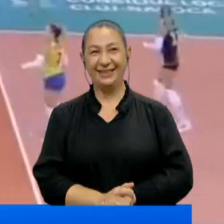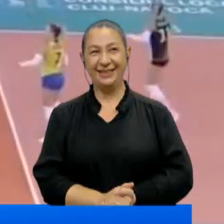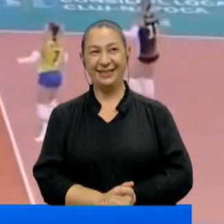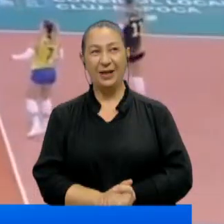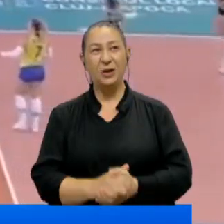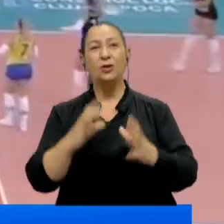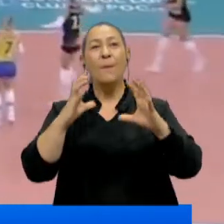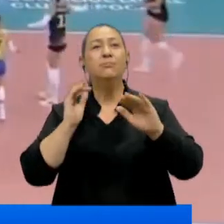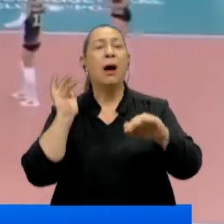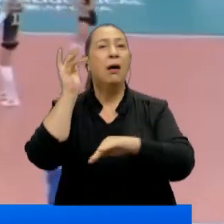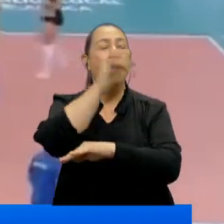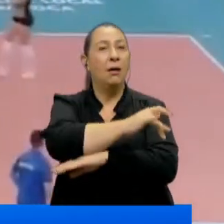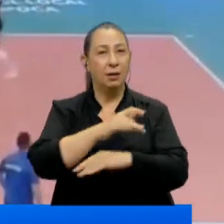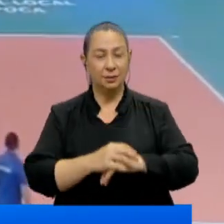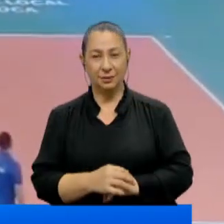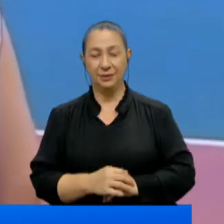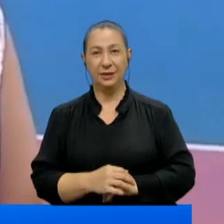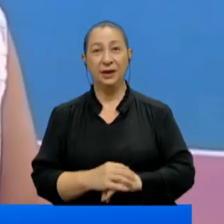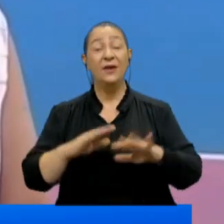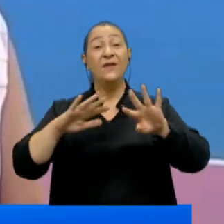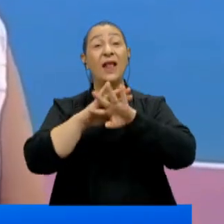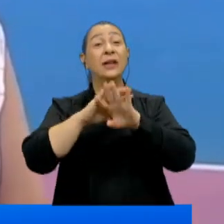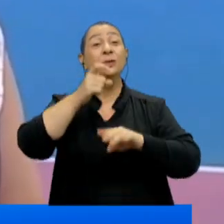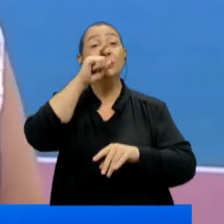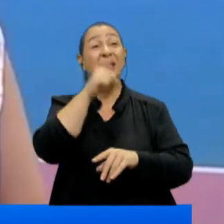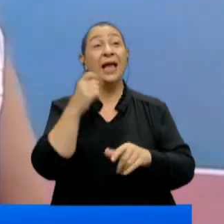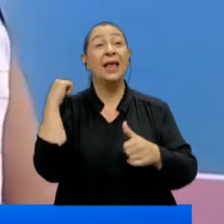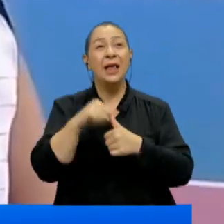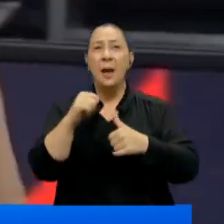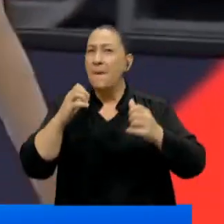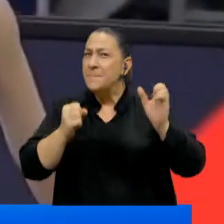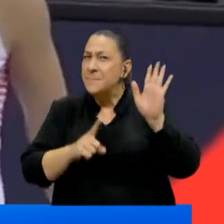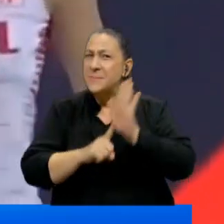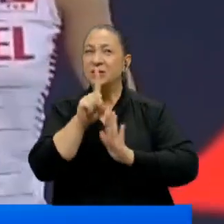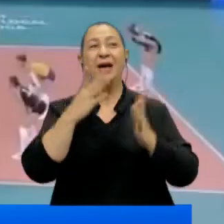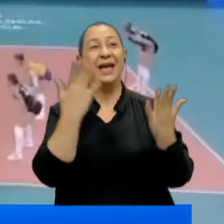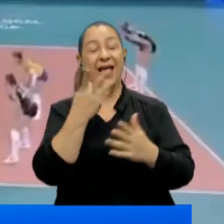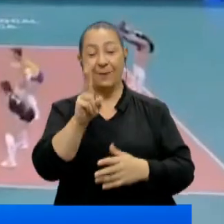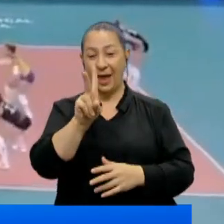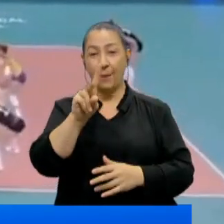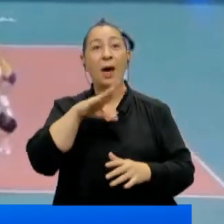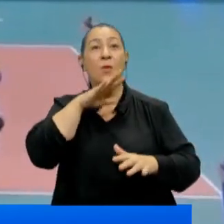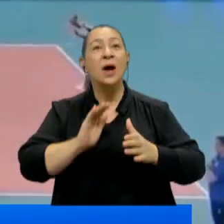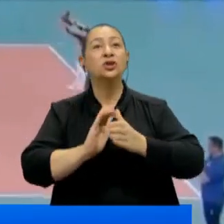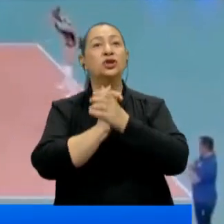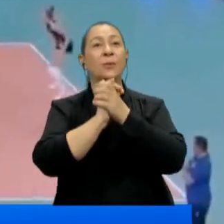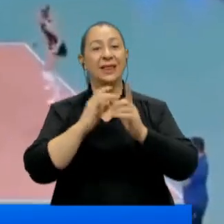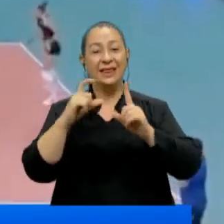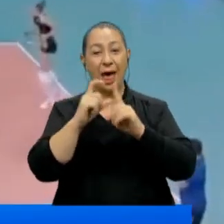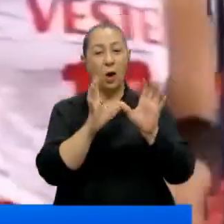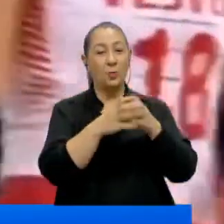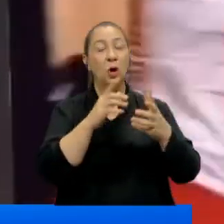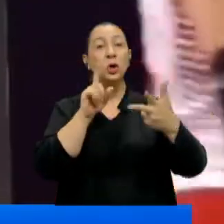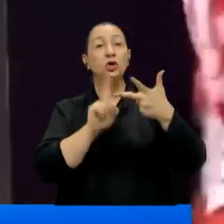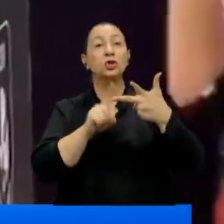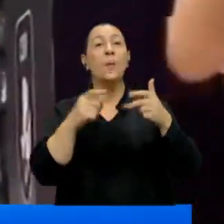Top dışarı gidiyor. Filenin sultanları yine fırtınalar estirdi. 2021 Avrupa Şampiyonası D grubundaki